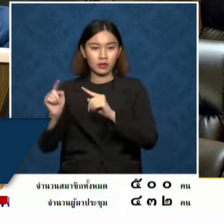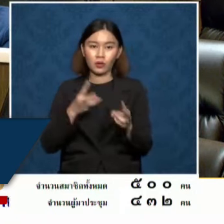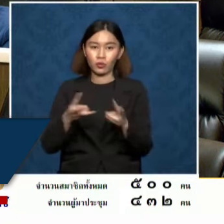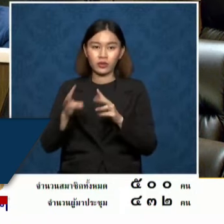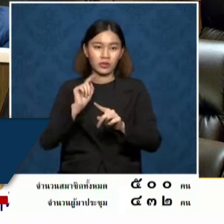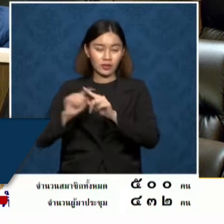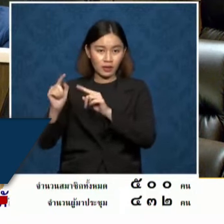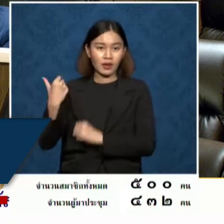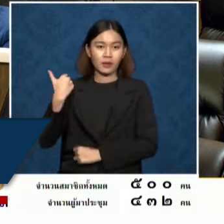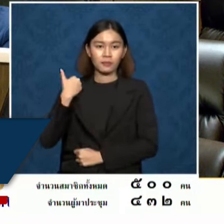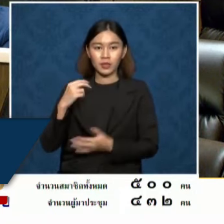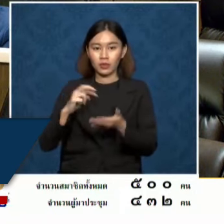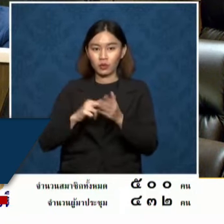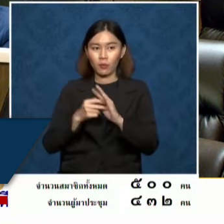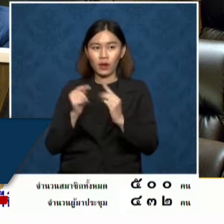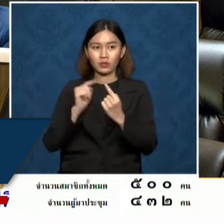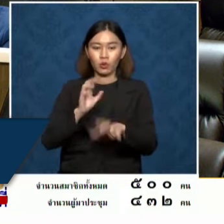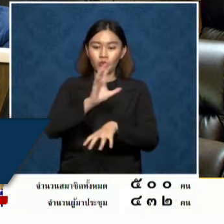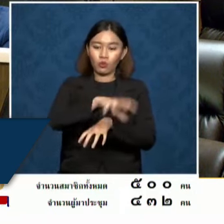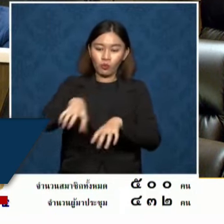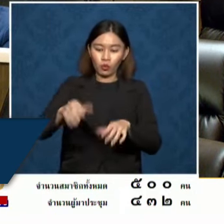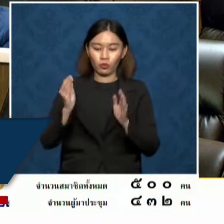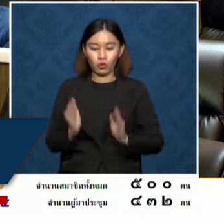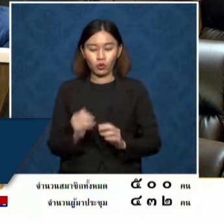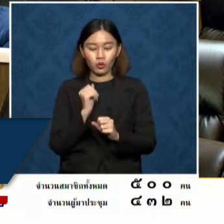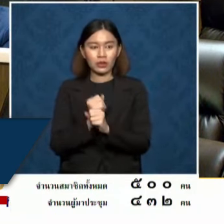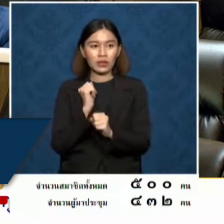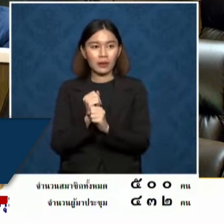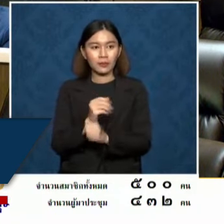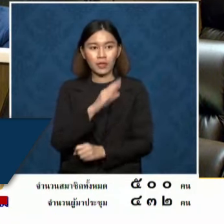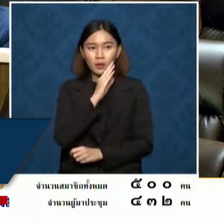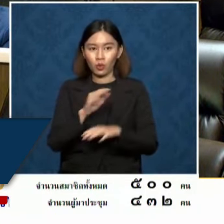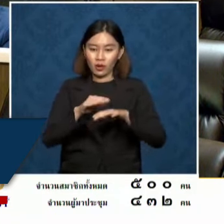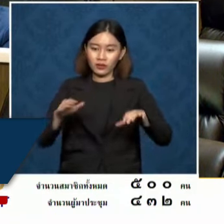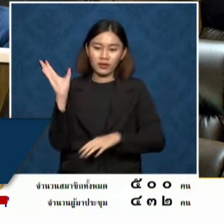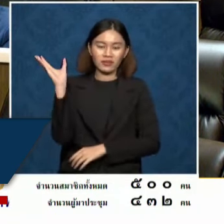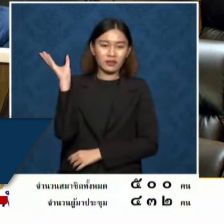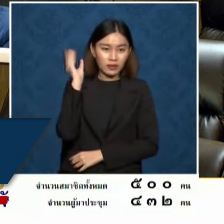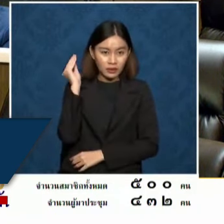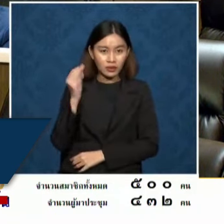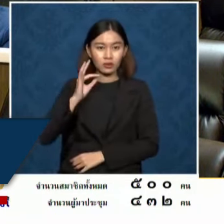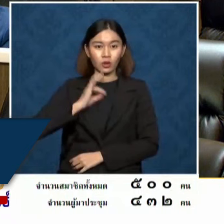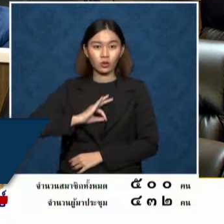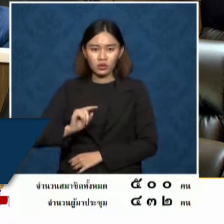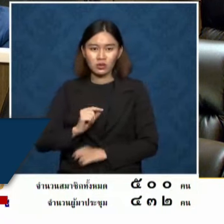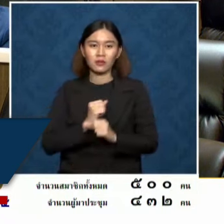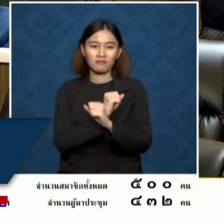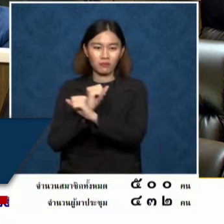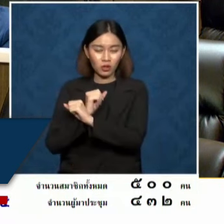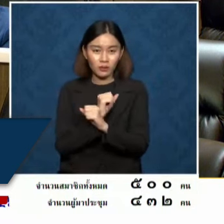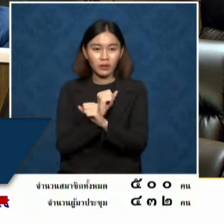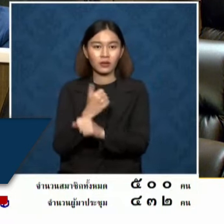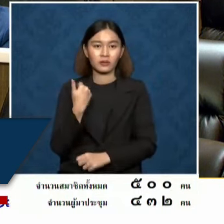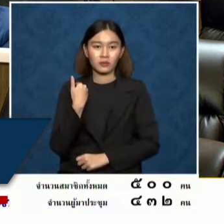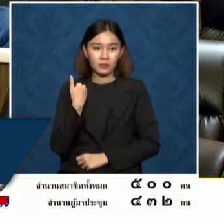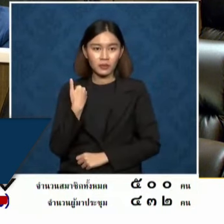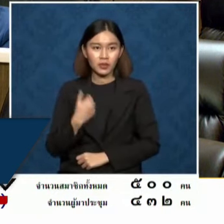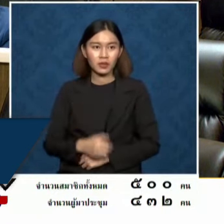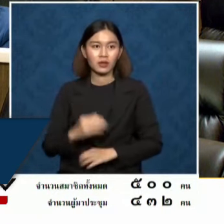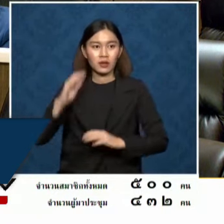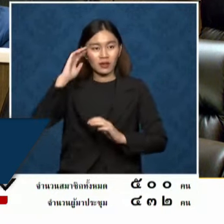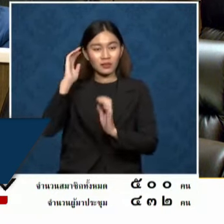วิธีการนั้นเป็นองค์กรเป็นบุคลากรที่เมื่อเด็กได้ยินแล้วควรที่จะรู้สึกปลอดภัย